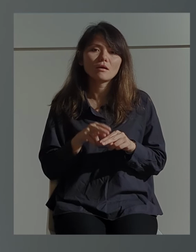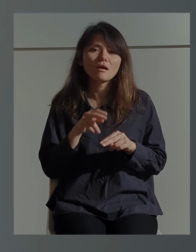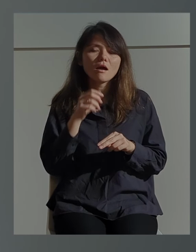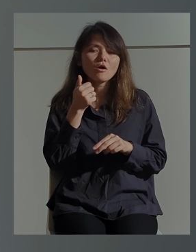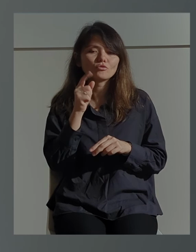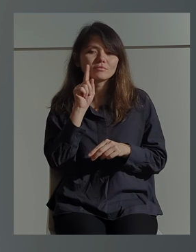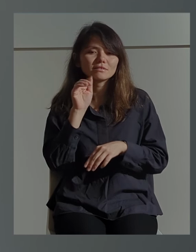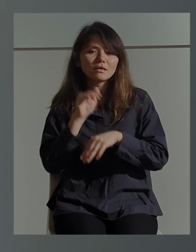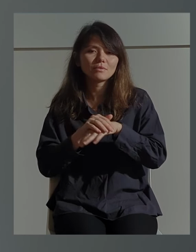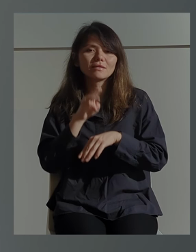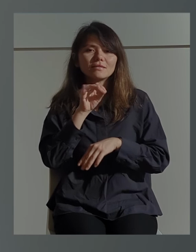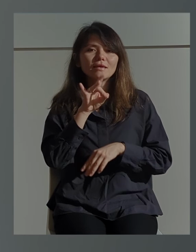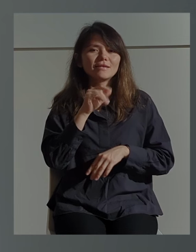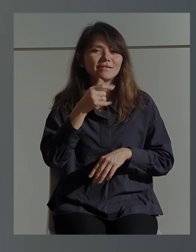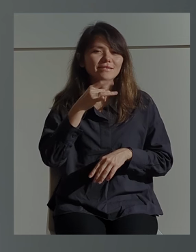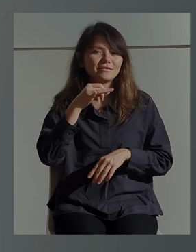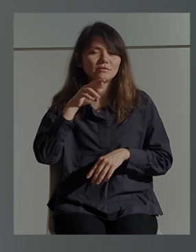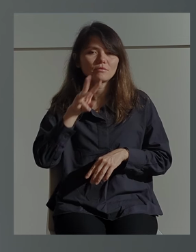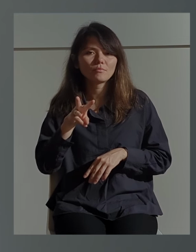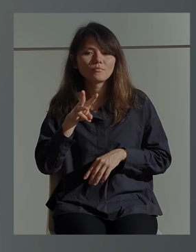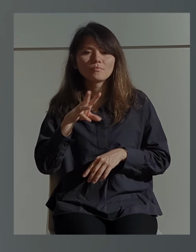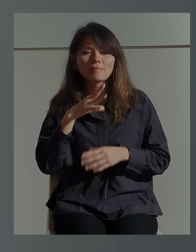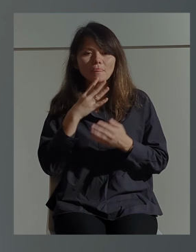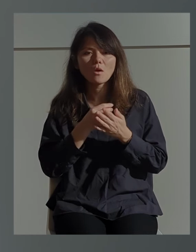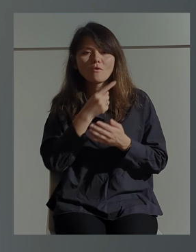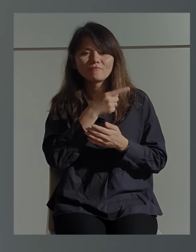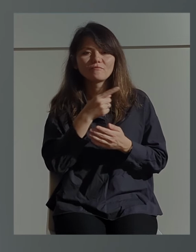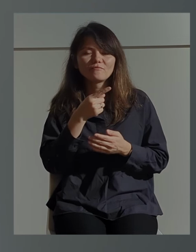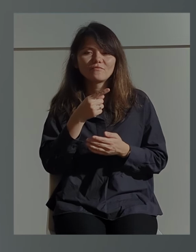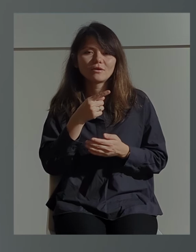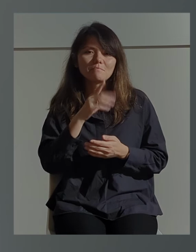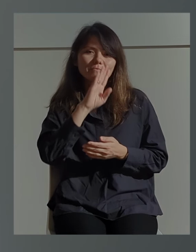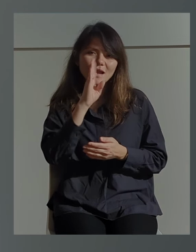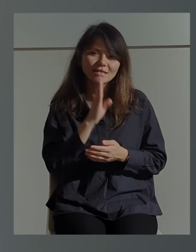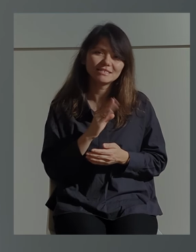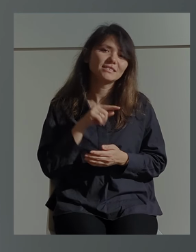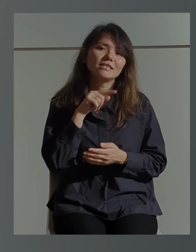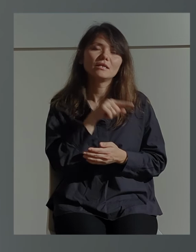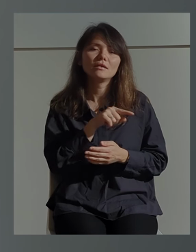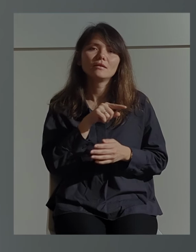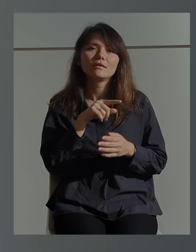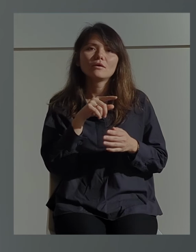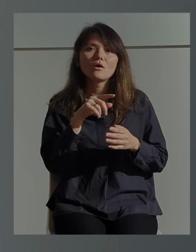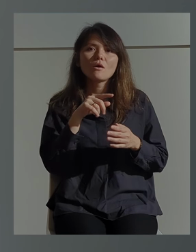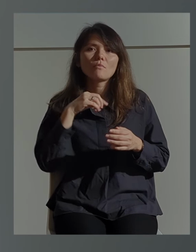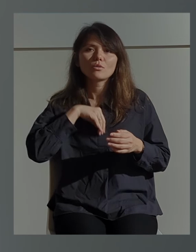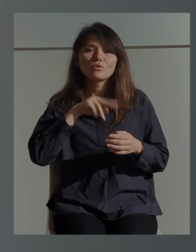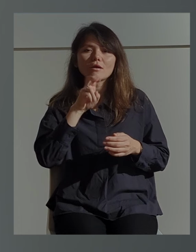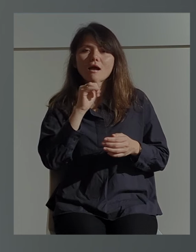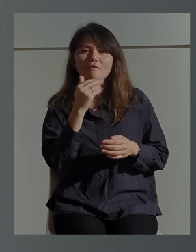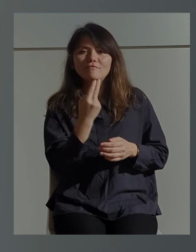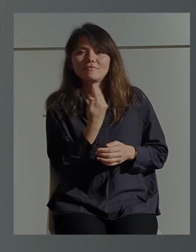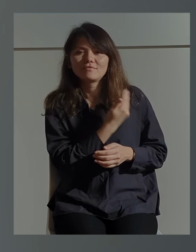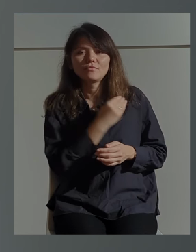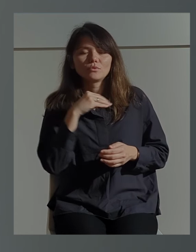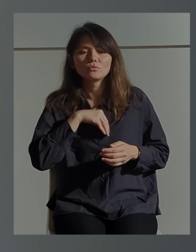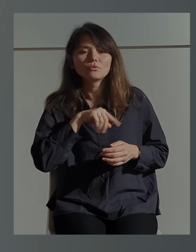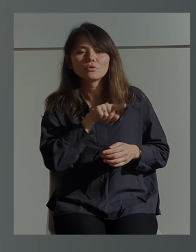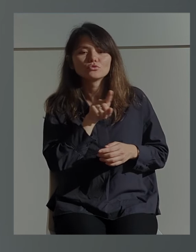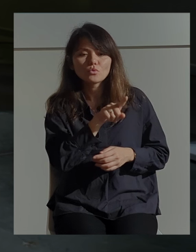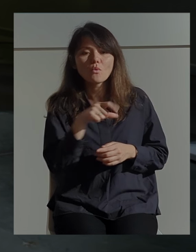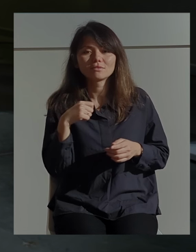заметил тери гим в своей Бразилии которая является по духу совершенно кафкианский что там как раз всё начинается с того что